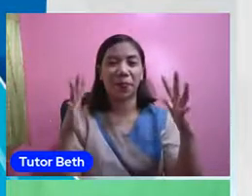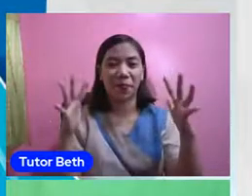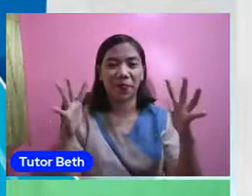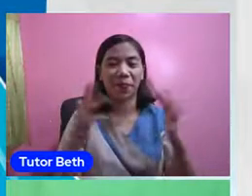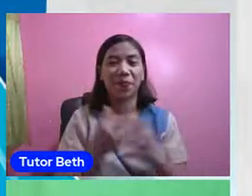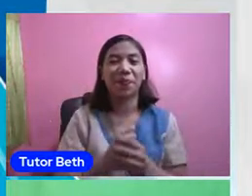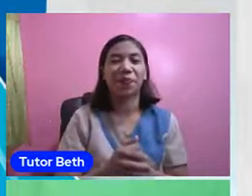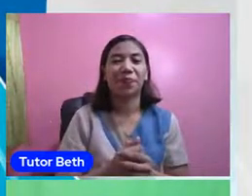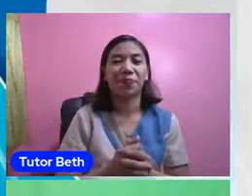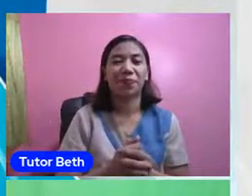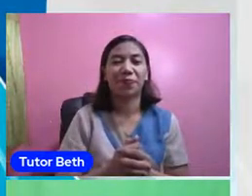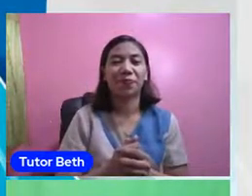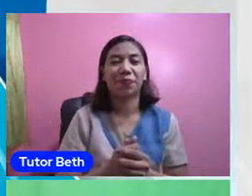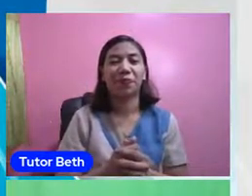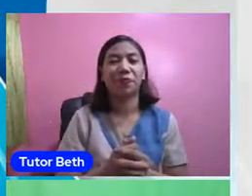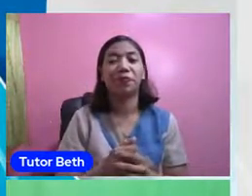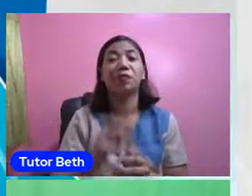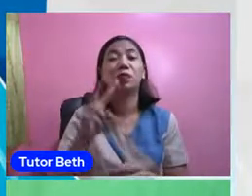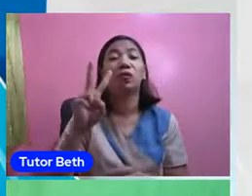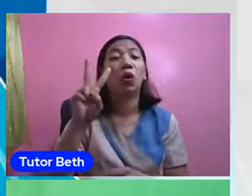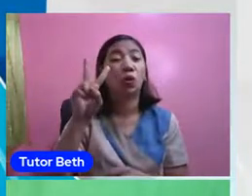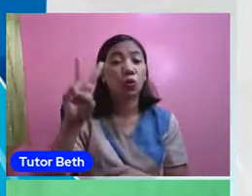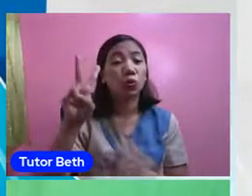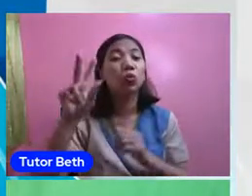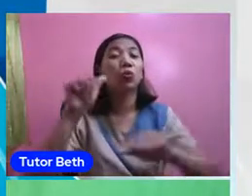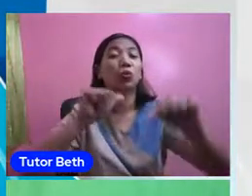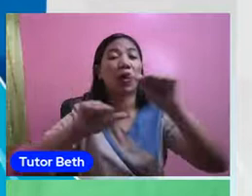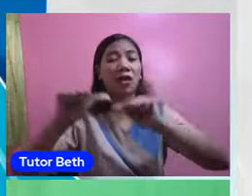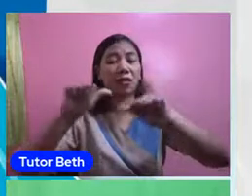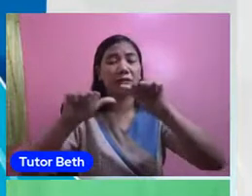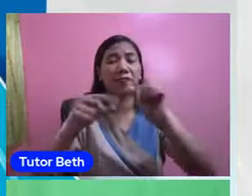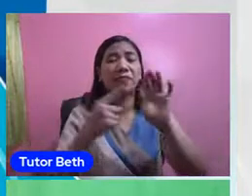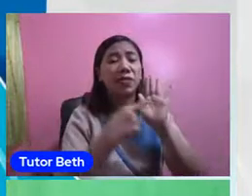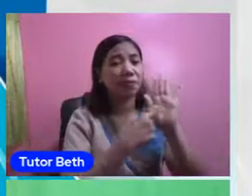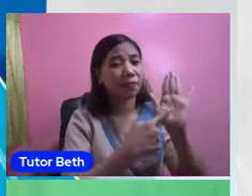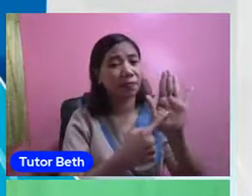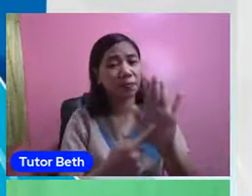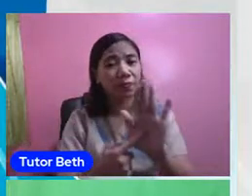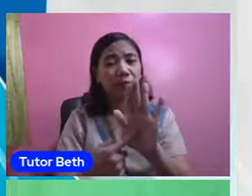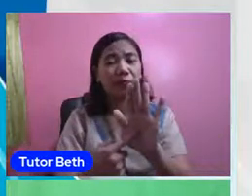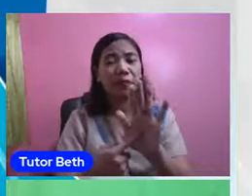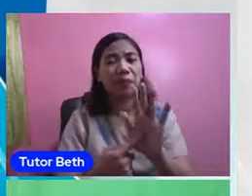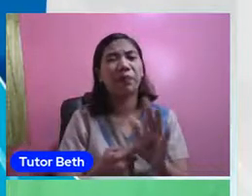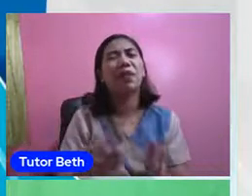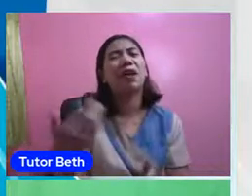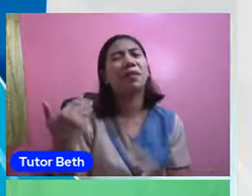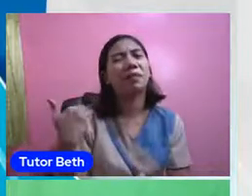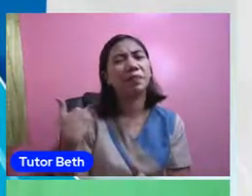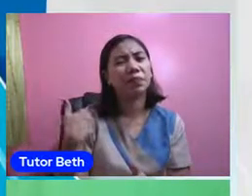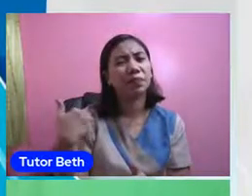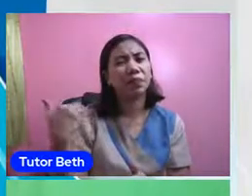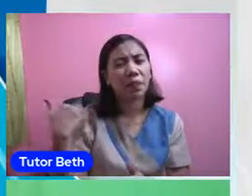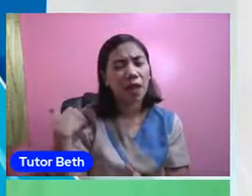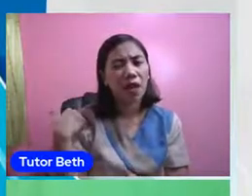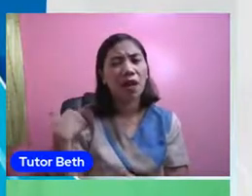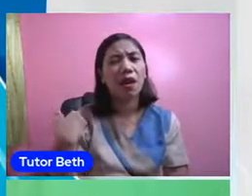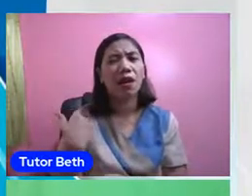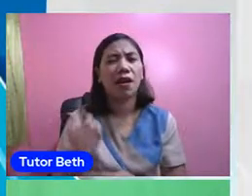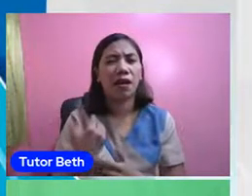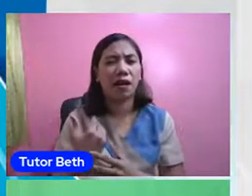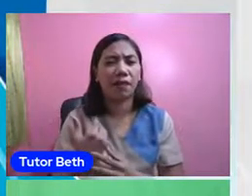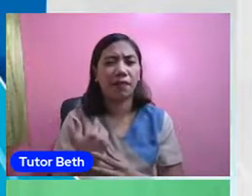yung dalawang kasanayan na ipinakita ko sa inyo, ay merong pinalaman sa bago